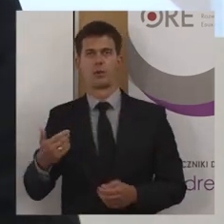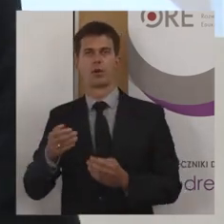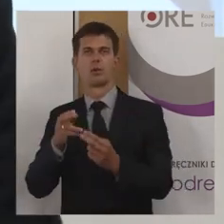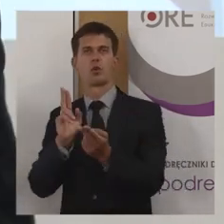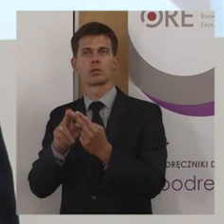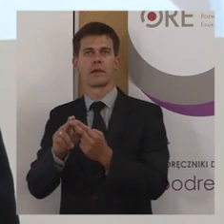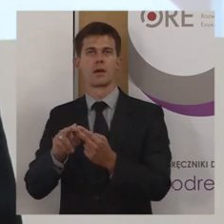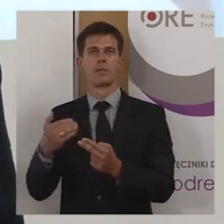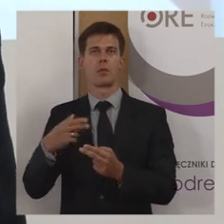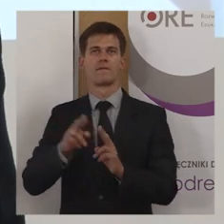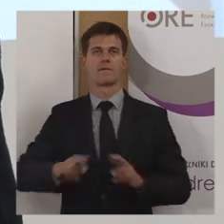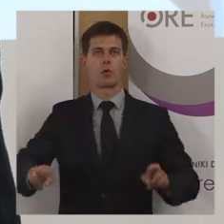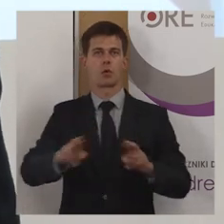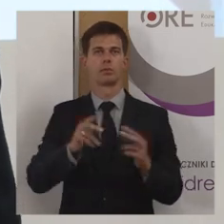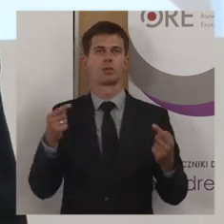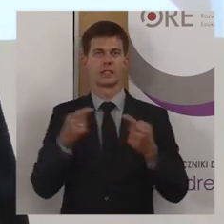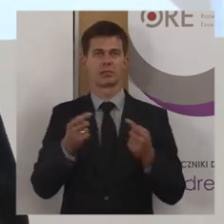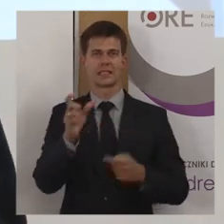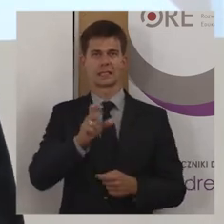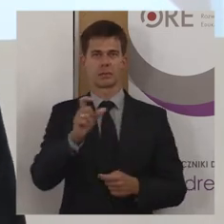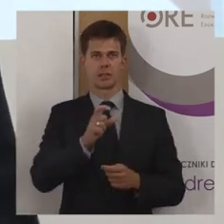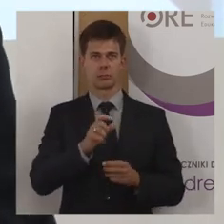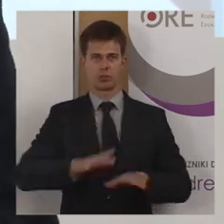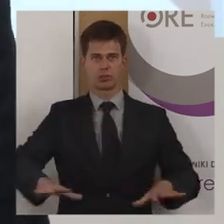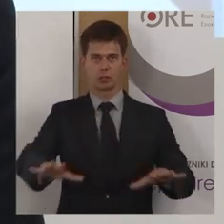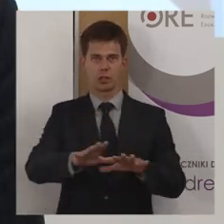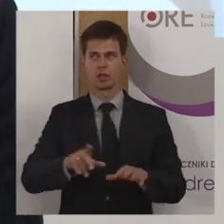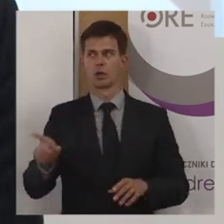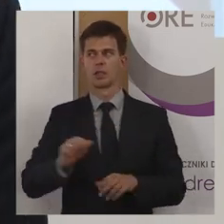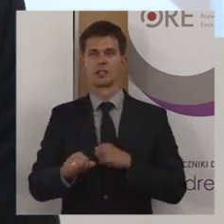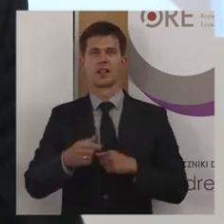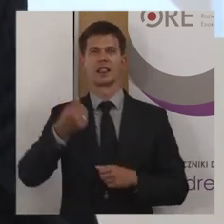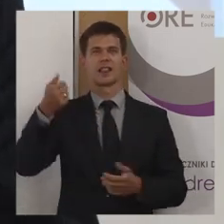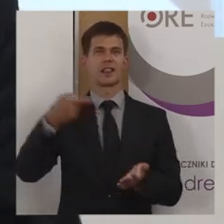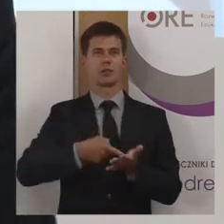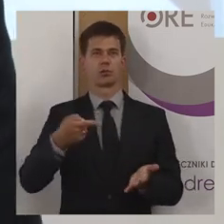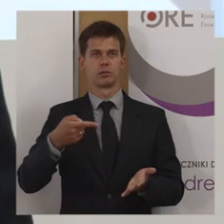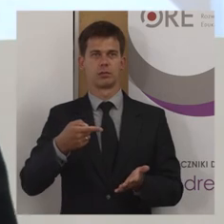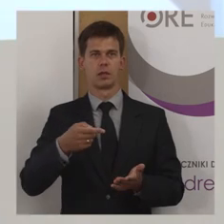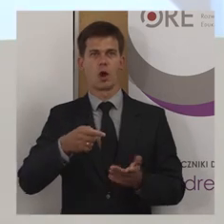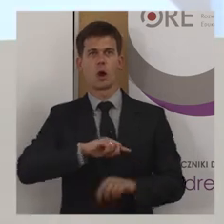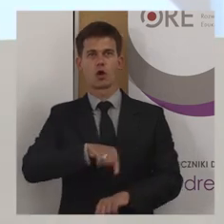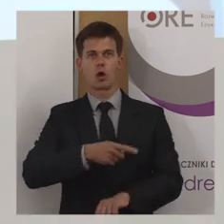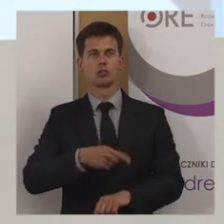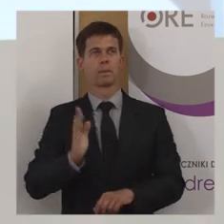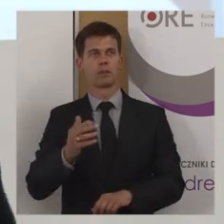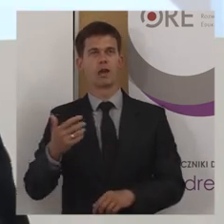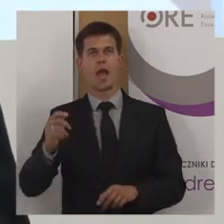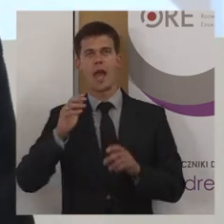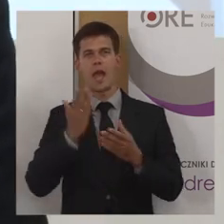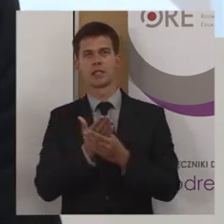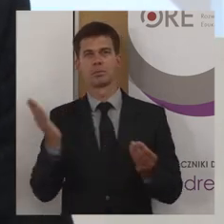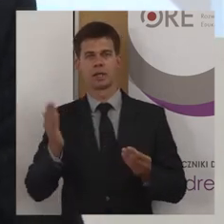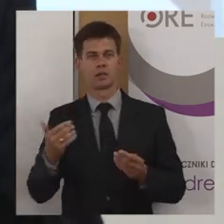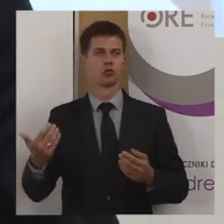Podjęliśmy współpracę z Forum Dostępnej Cyberprzestrzeni. Mamy umowę na 1000 godzin testowania z eksperckiego, z żywymi ekspertami,